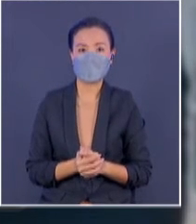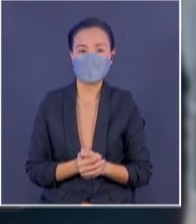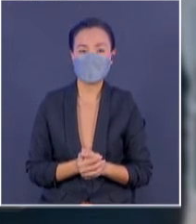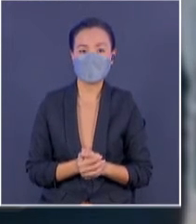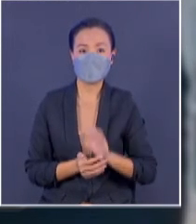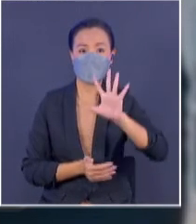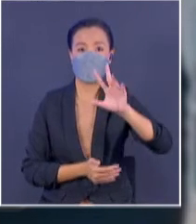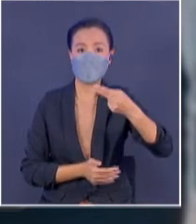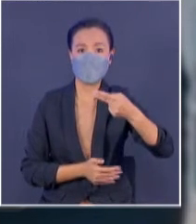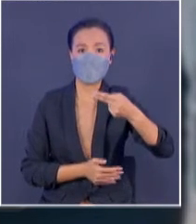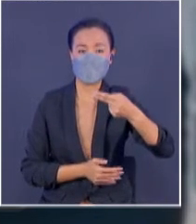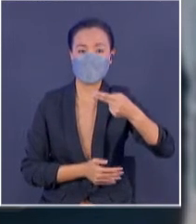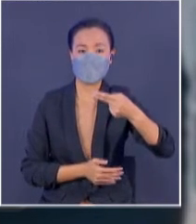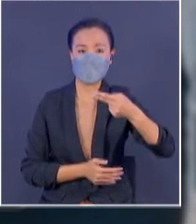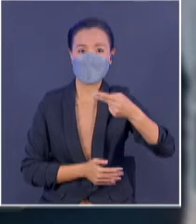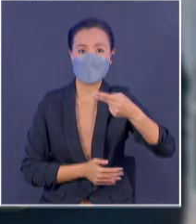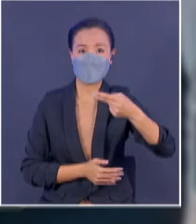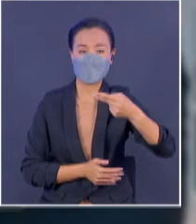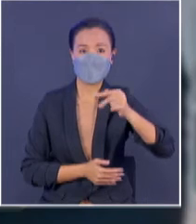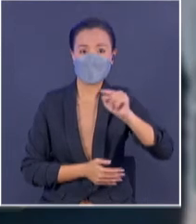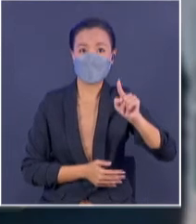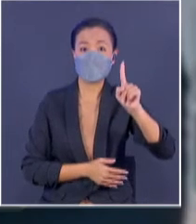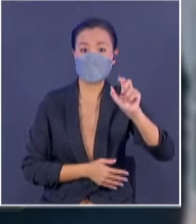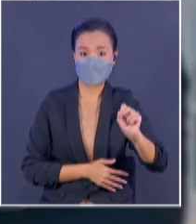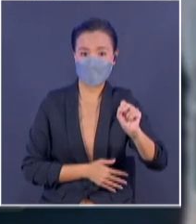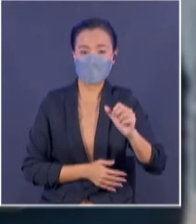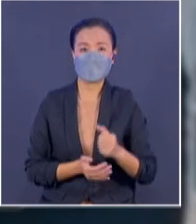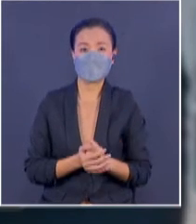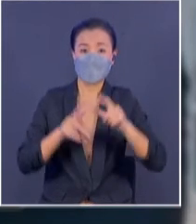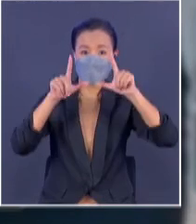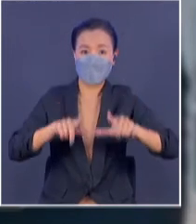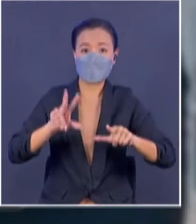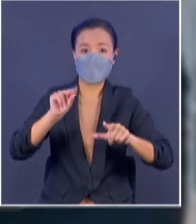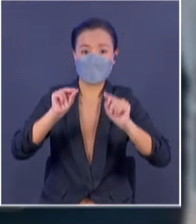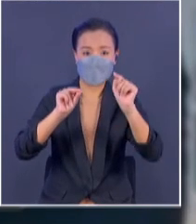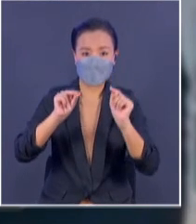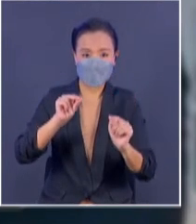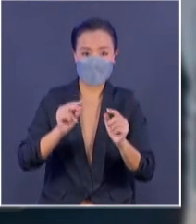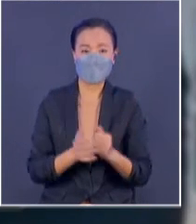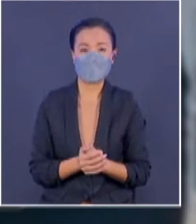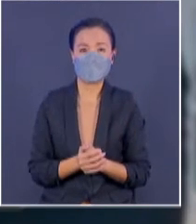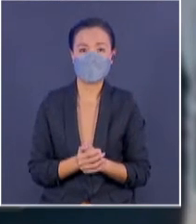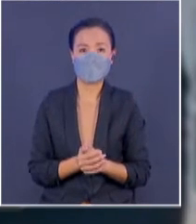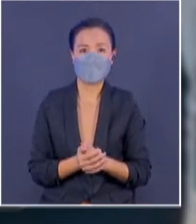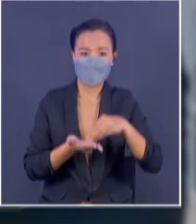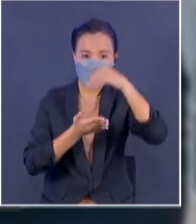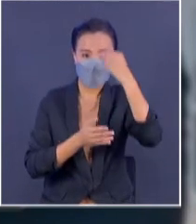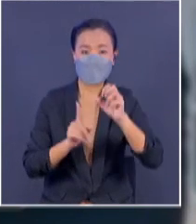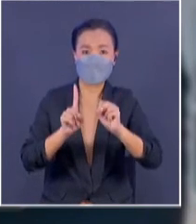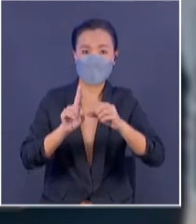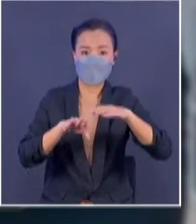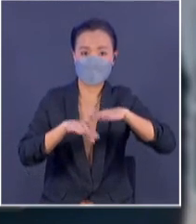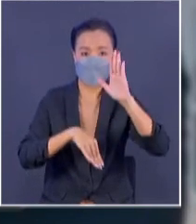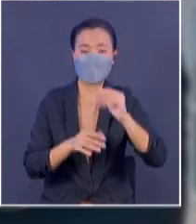แต่ 50,000 บาทกับ 50,000 กับอีก1บาทถึง 100,000 บาทลด 30% และค่าเทอมที่เกิน 100,000 บาท